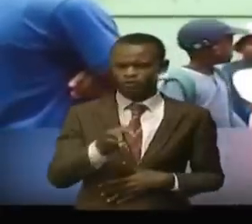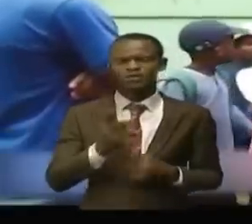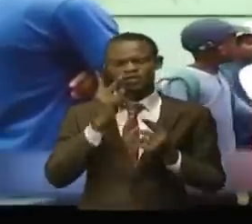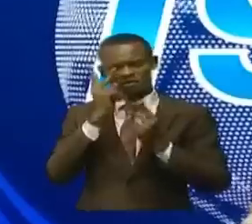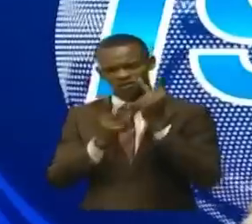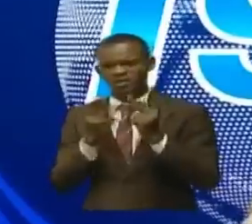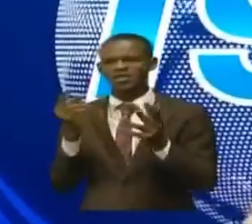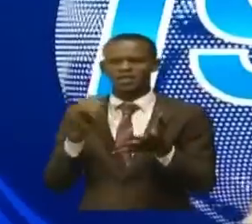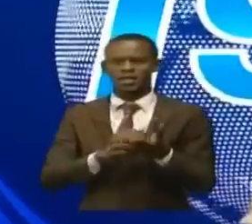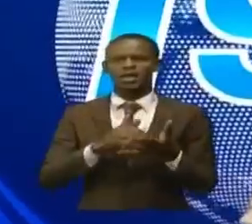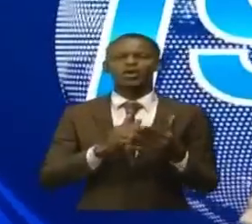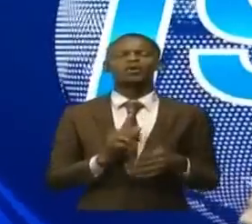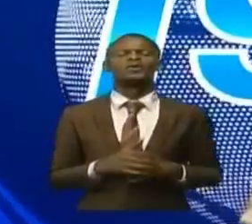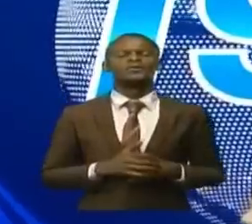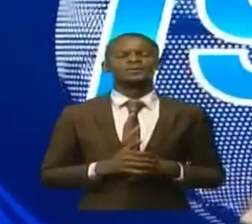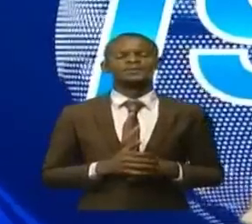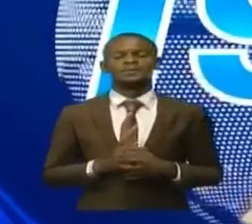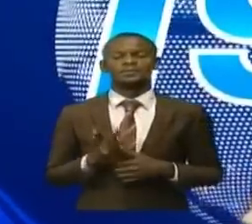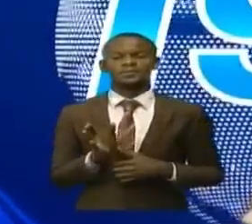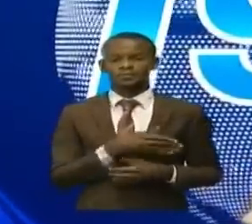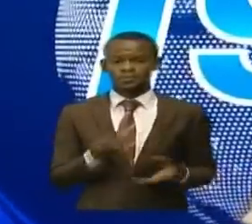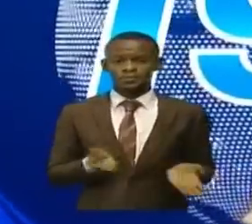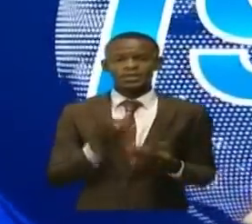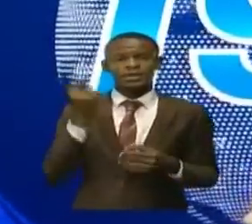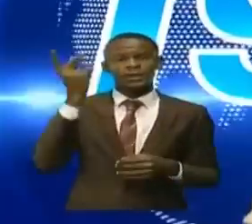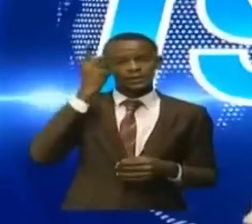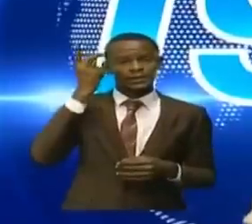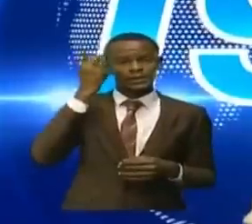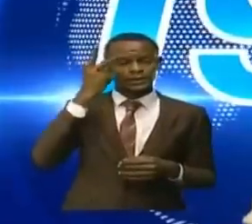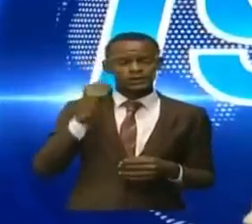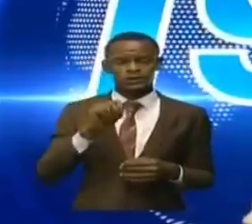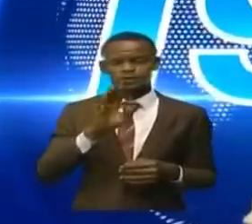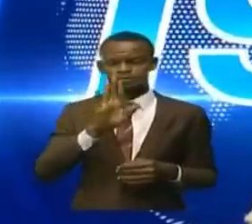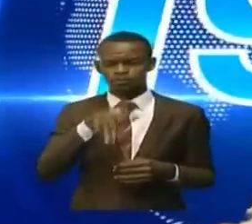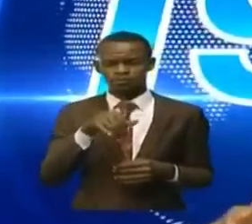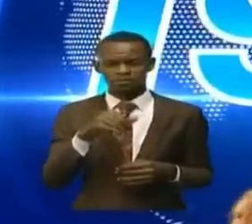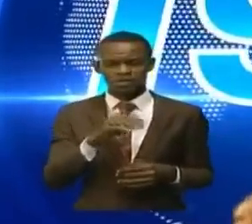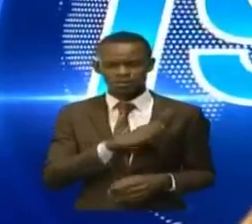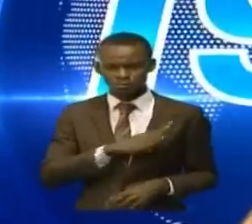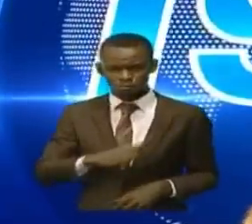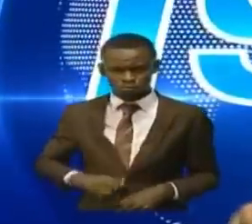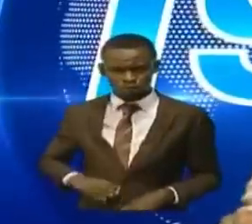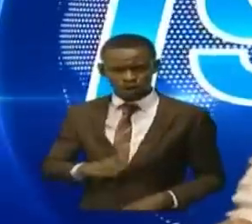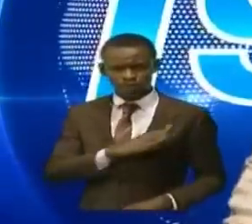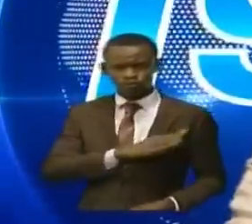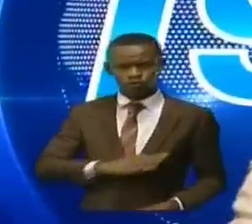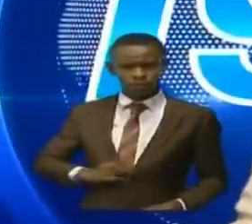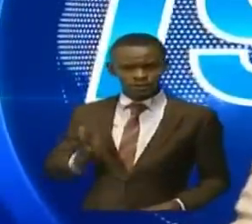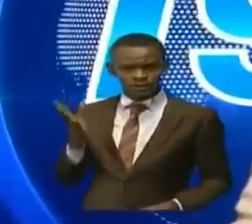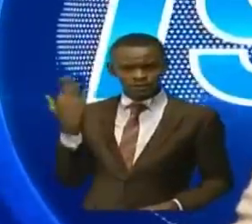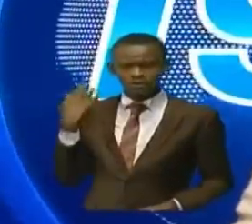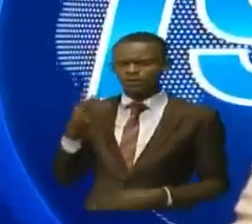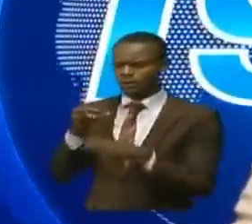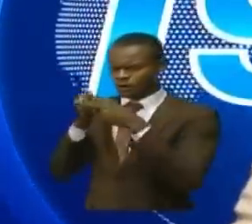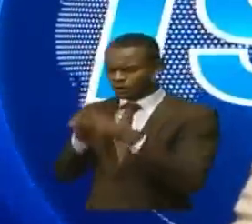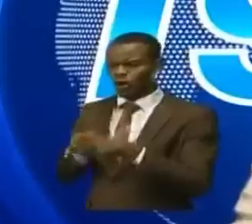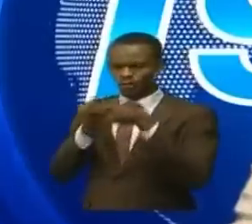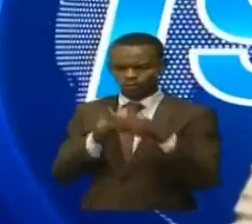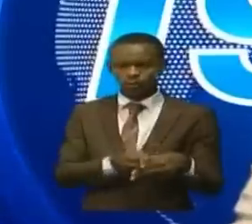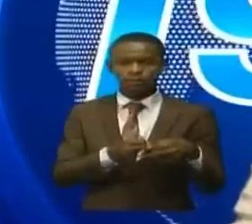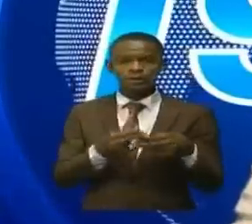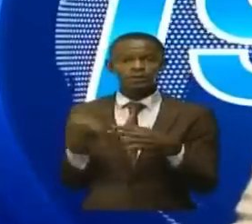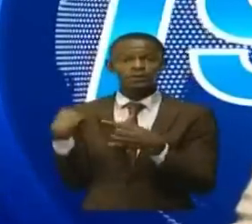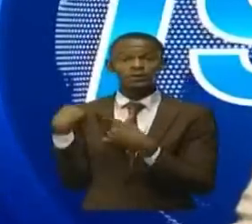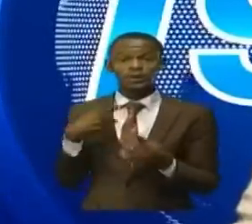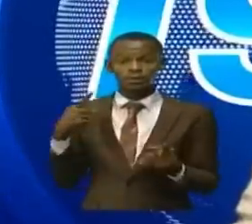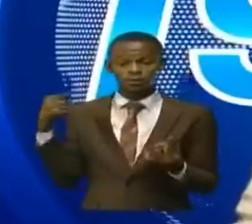congolaise. À Kinshasa, 100 jours après leur nomination, quel bilan nous présentent les différents